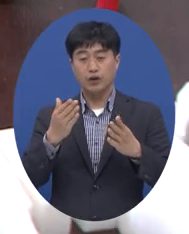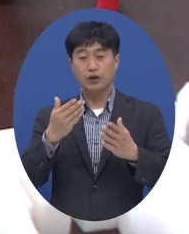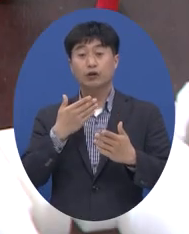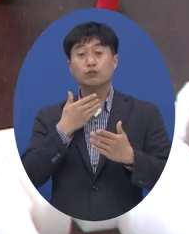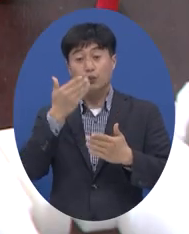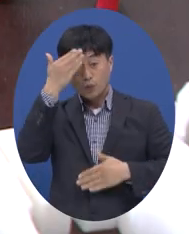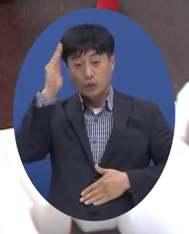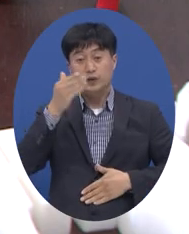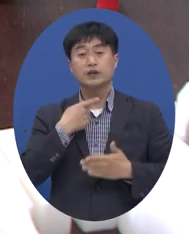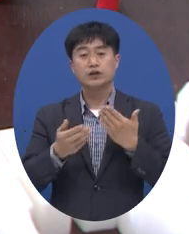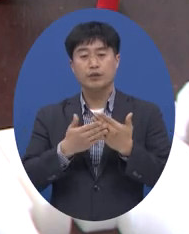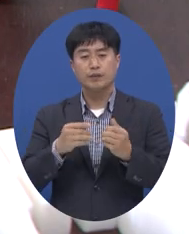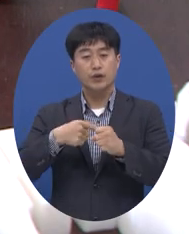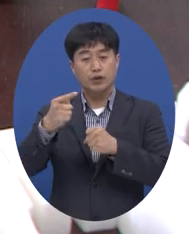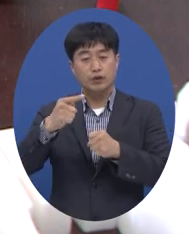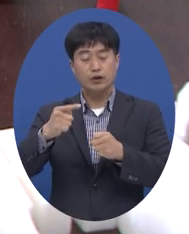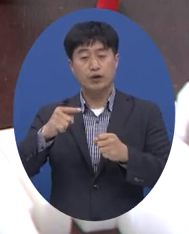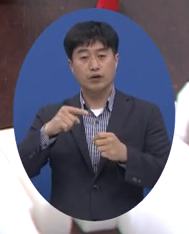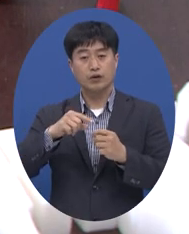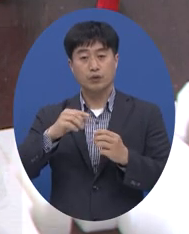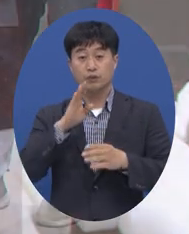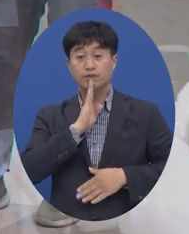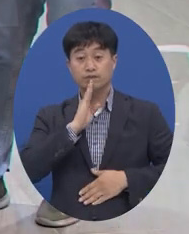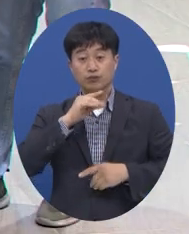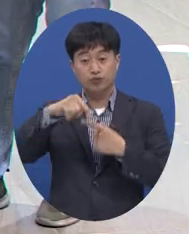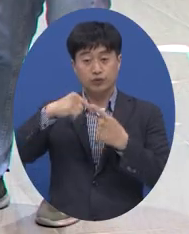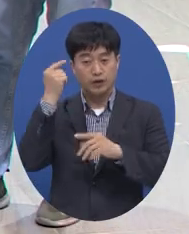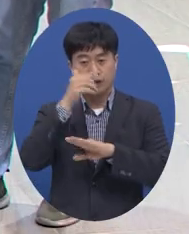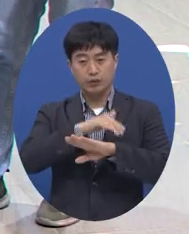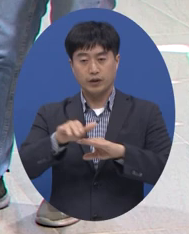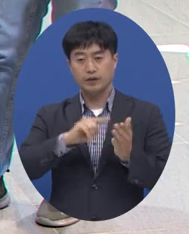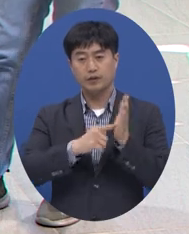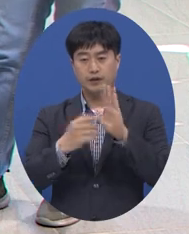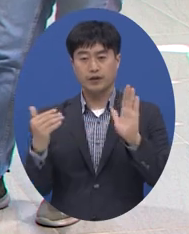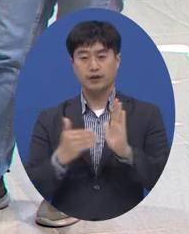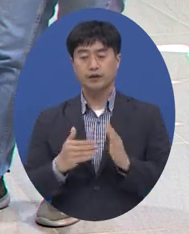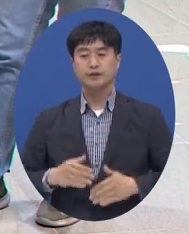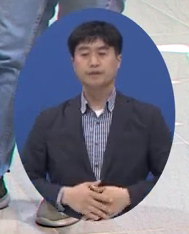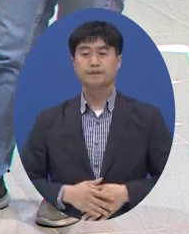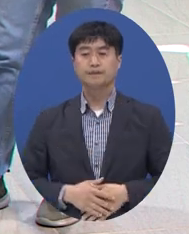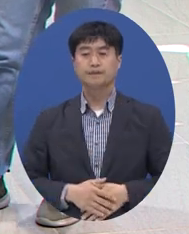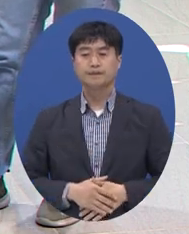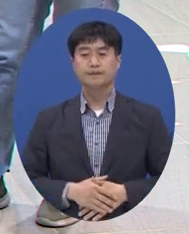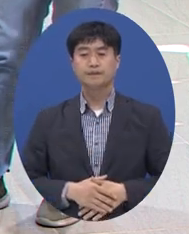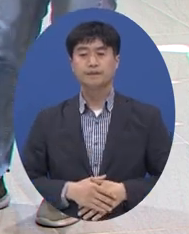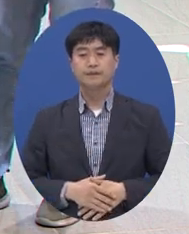내년부터 본격 운영할 계획이라고 밝혔습니다. 경기GTV 한선지입니다.